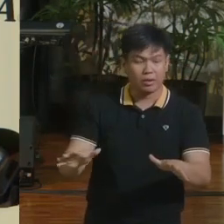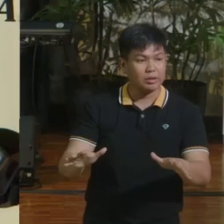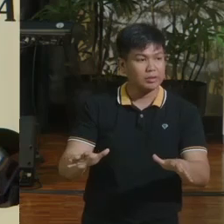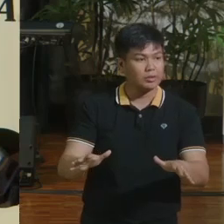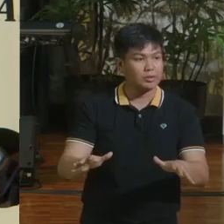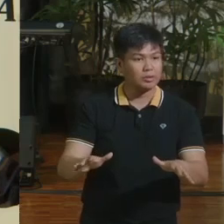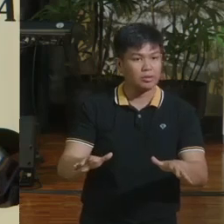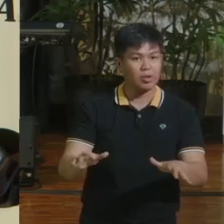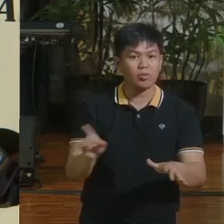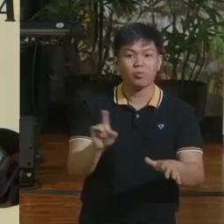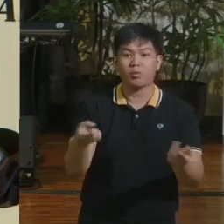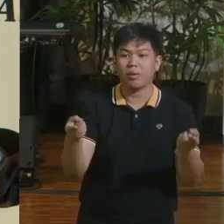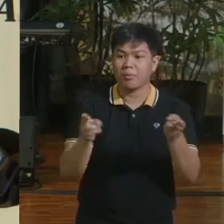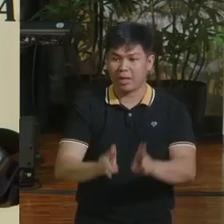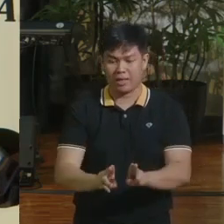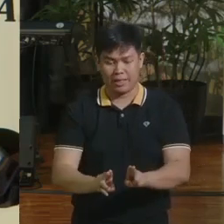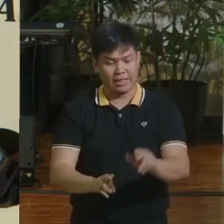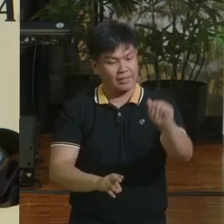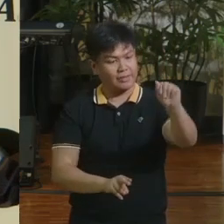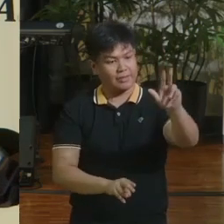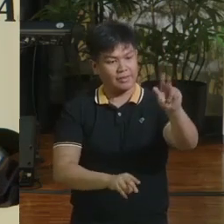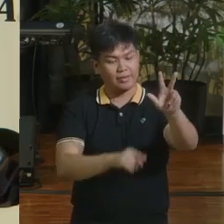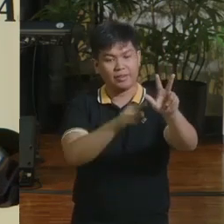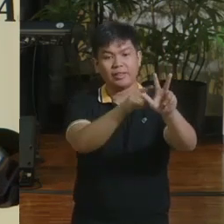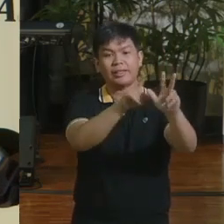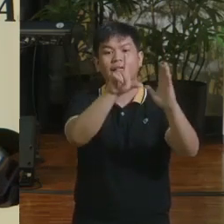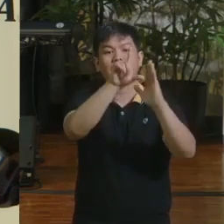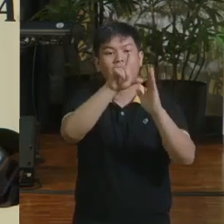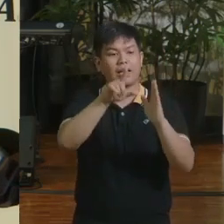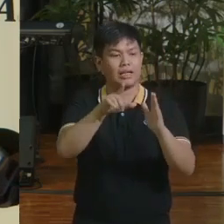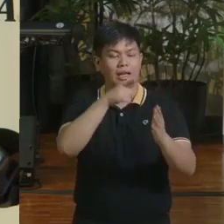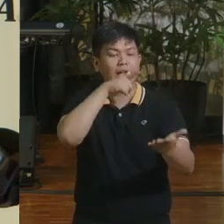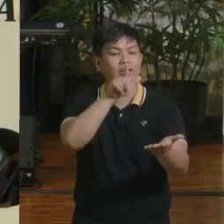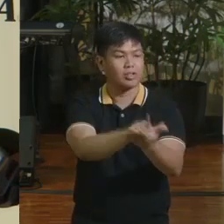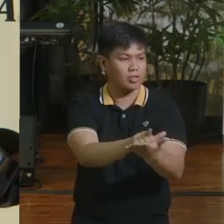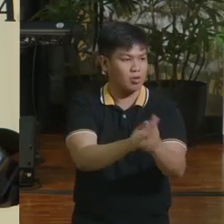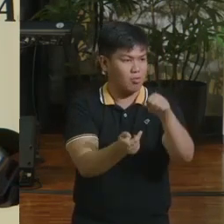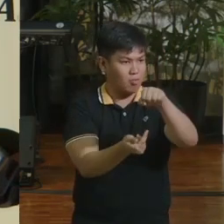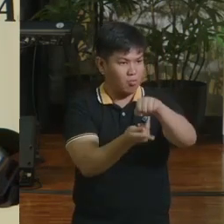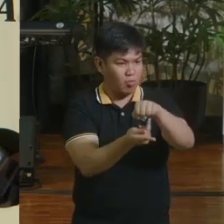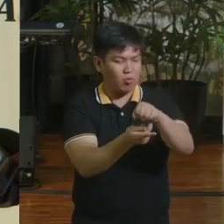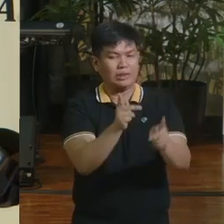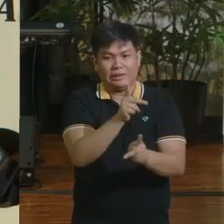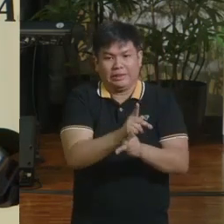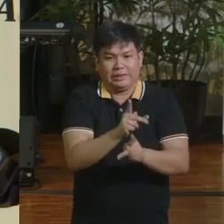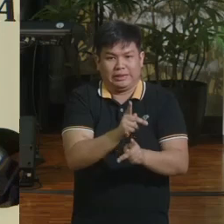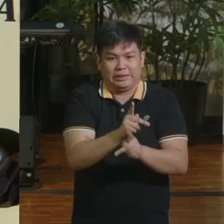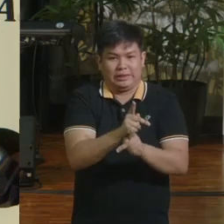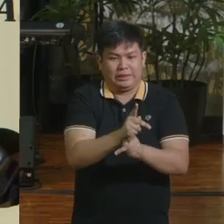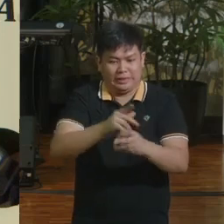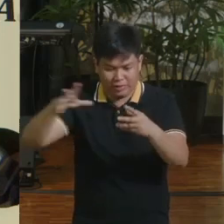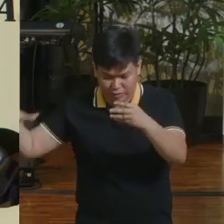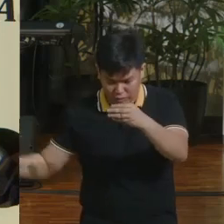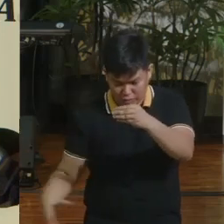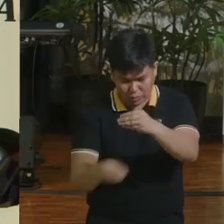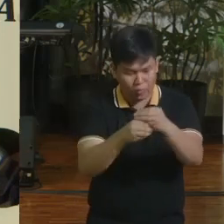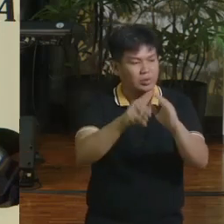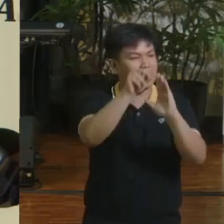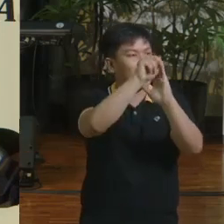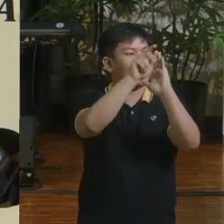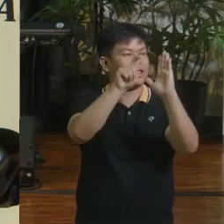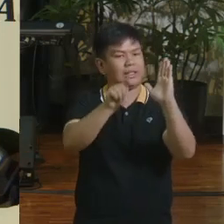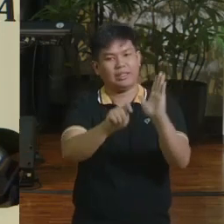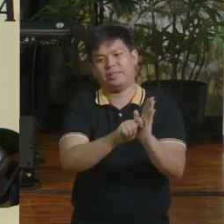kanyang itinulot na yung 13 letters na yon ay makasama sa New Testament